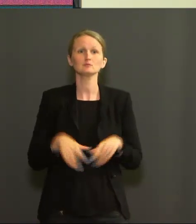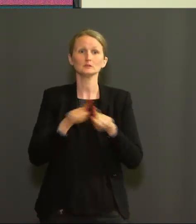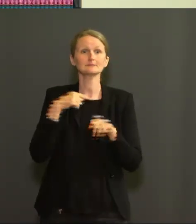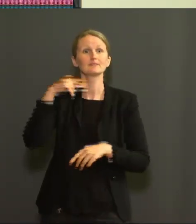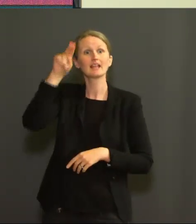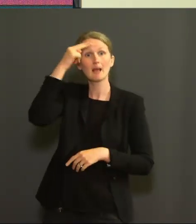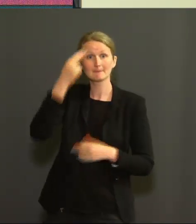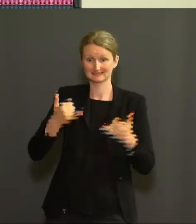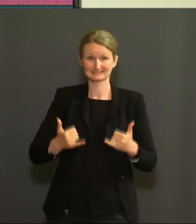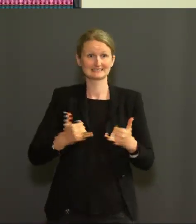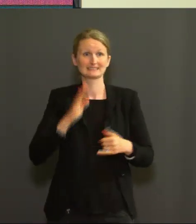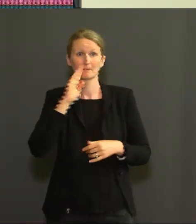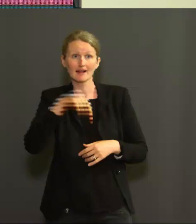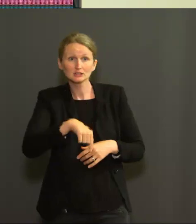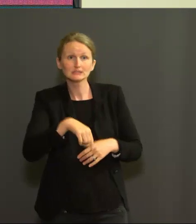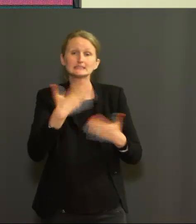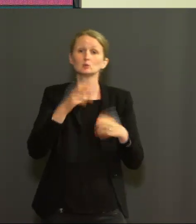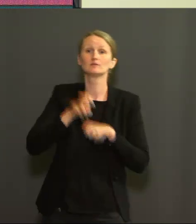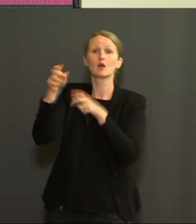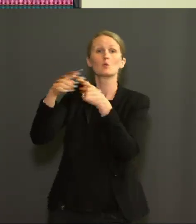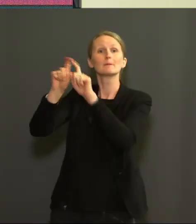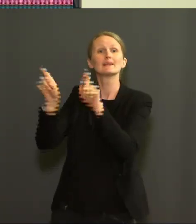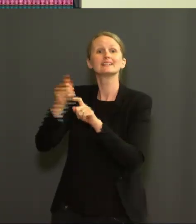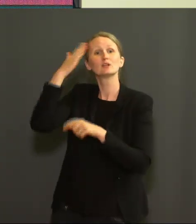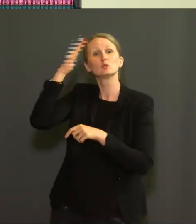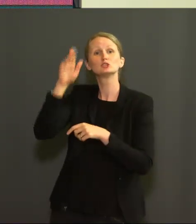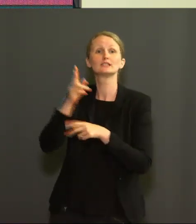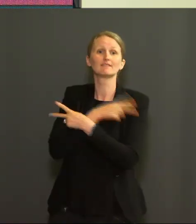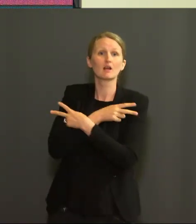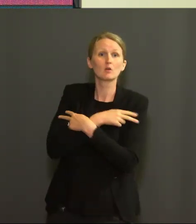soit dans un stade de football à l'extérieur pour supporter notre équipe.